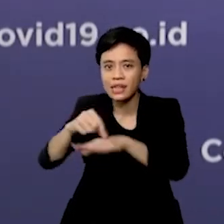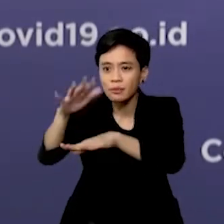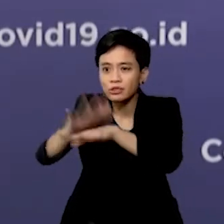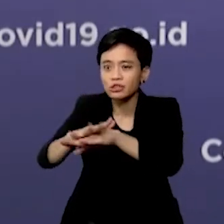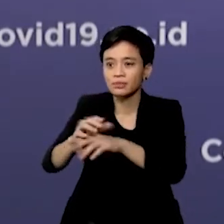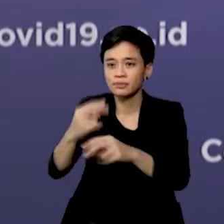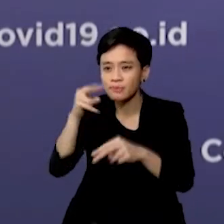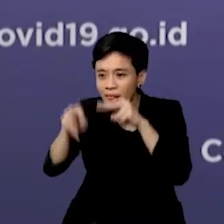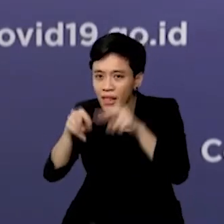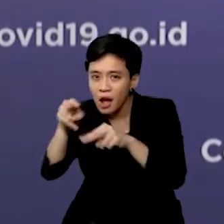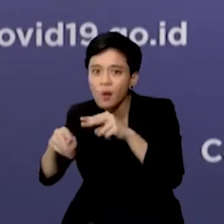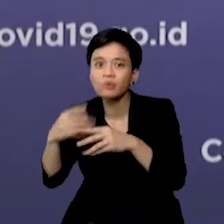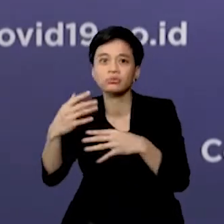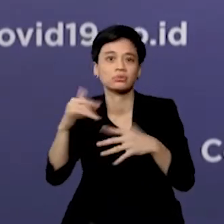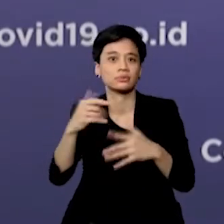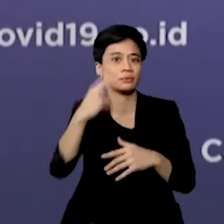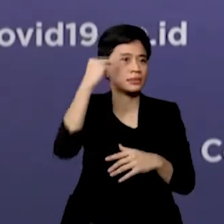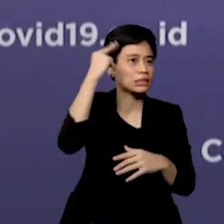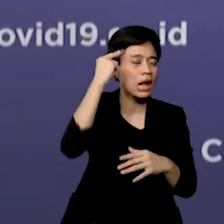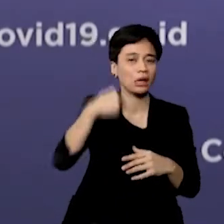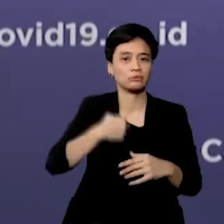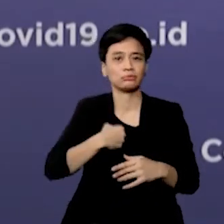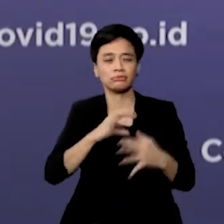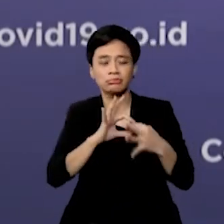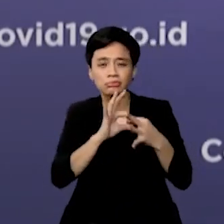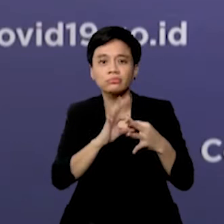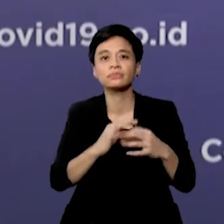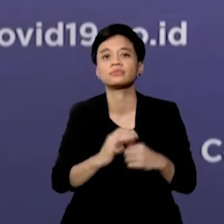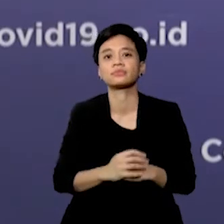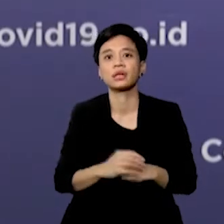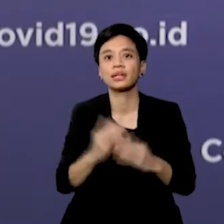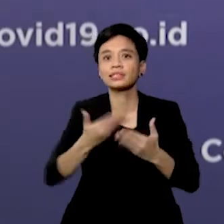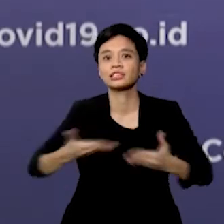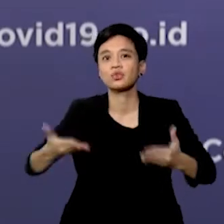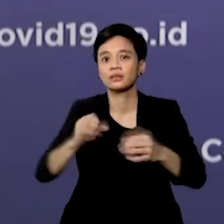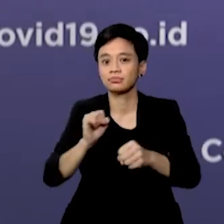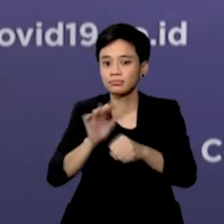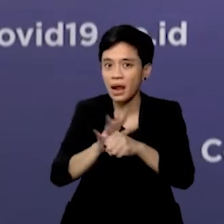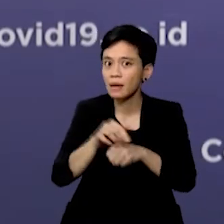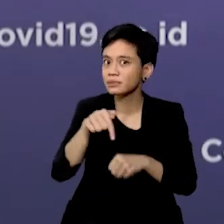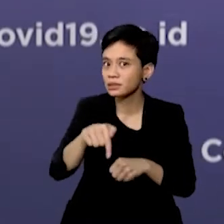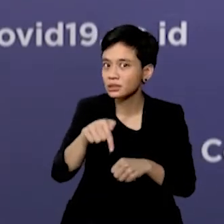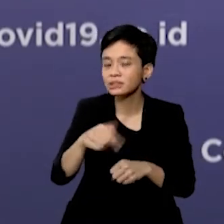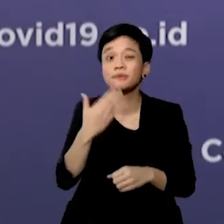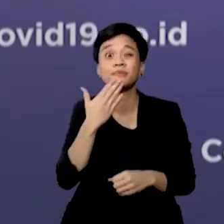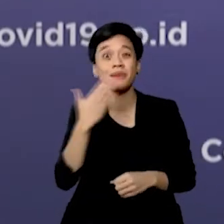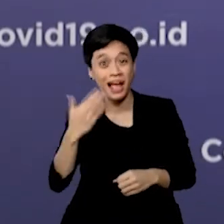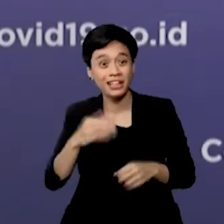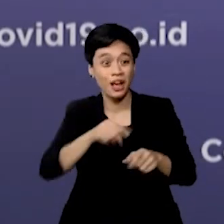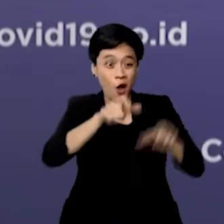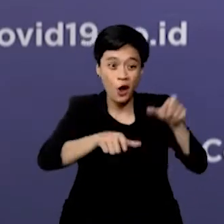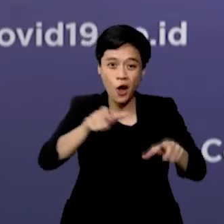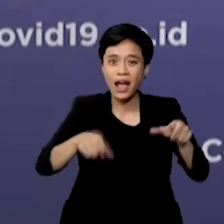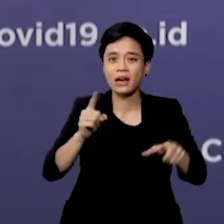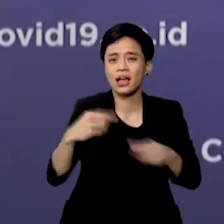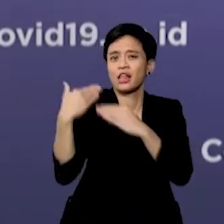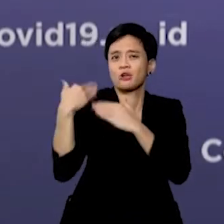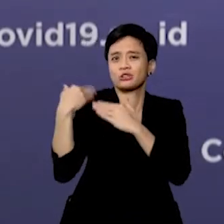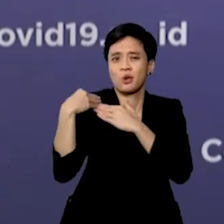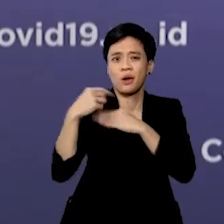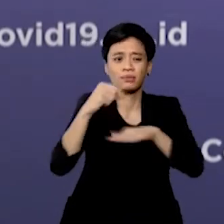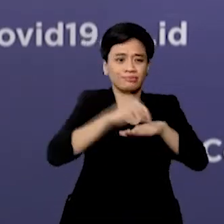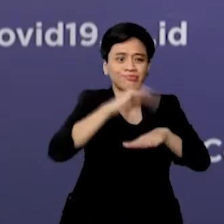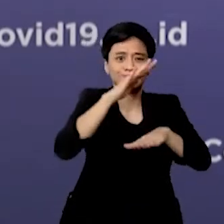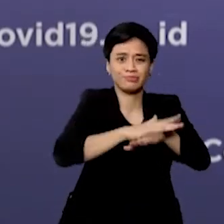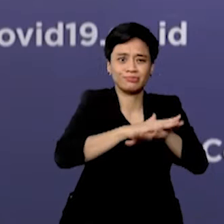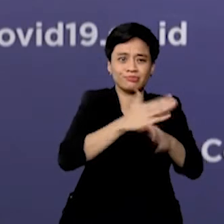dengan pemerintah. Apalagi di situasi pandemi ini, para petugas kesehatan yang biasanya memantau DBD melalui sistem